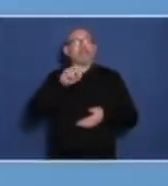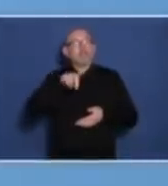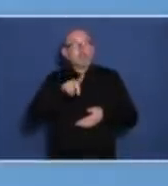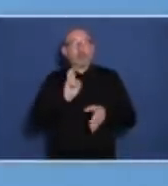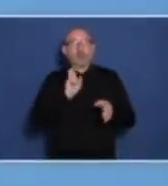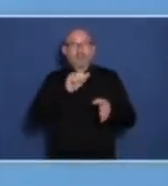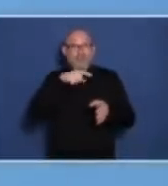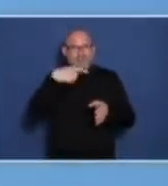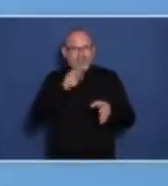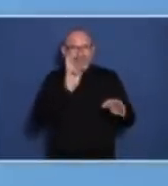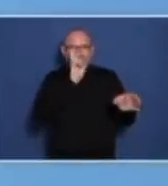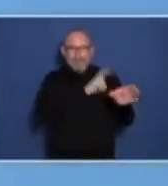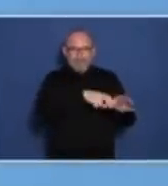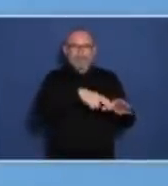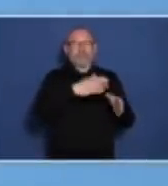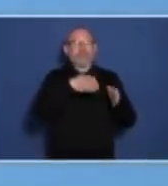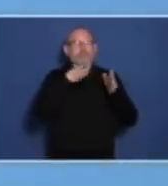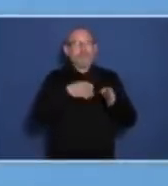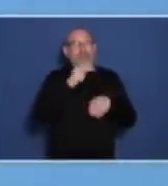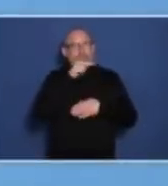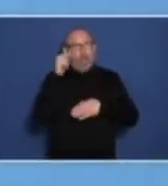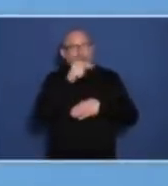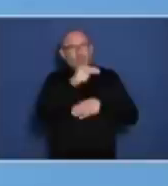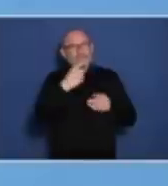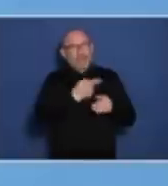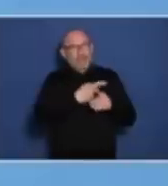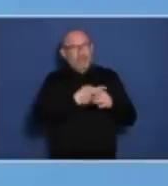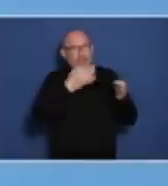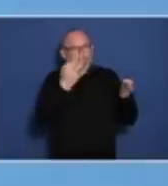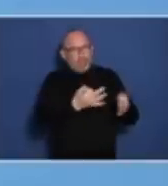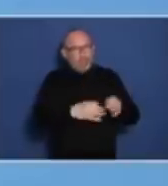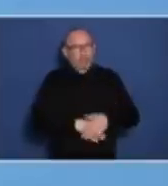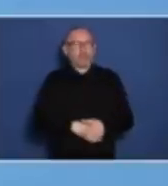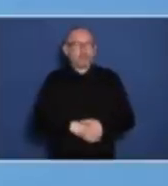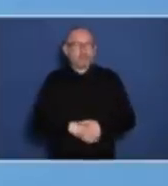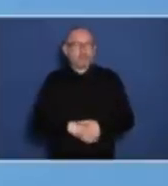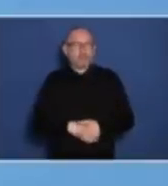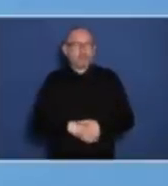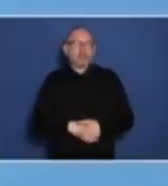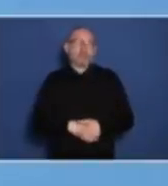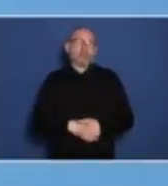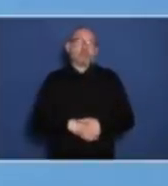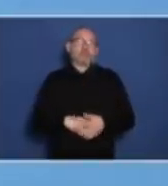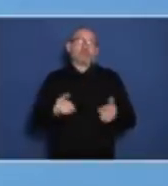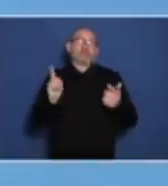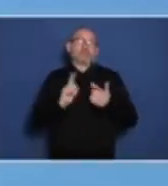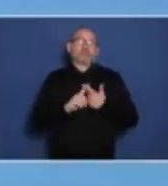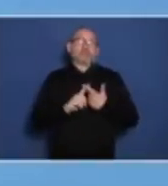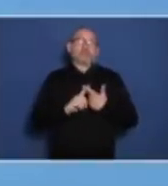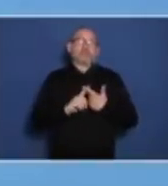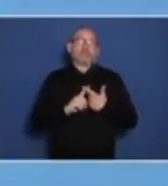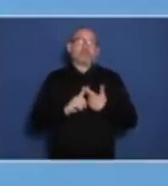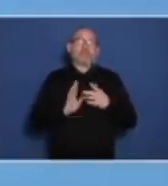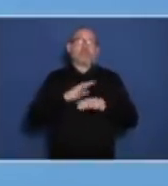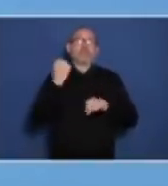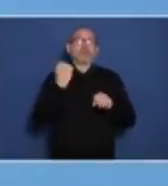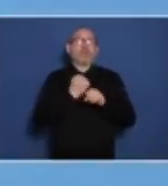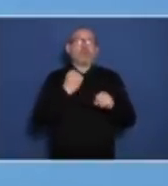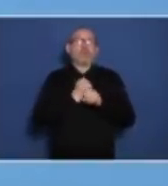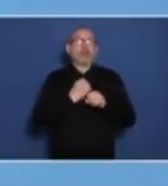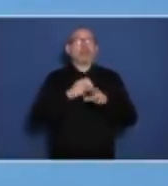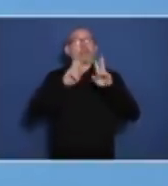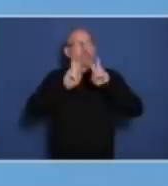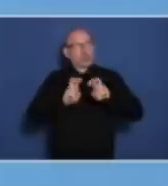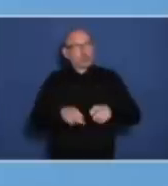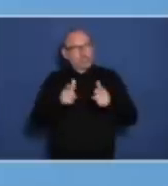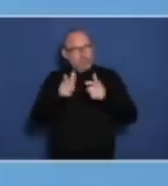die dann auch neue Fachaufsichtserfordernisse bedeuten. Wir haben außerdem noch eine Aufarbeitung von einem Untersuchungsausschuss, wo